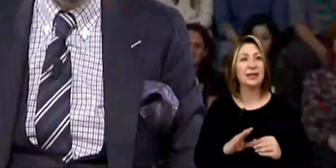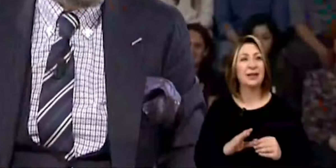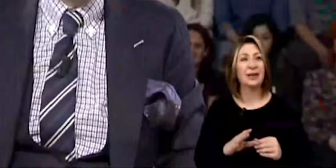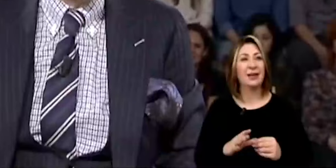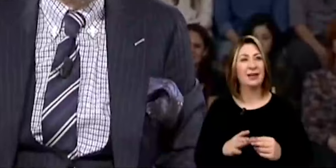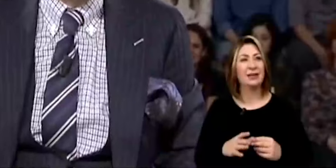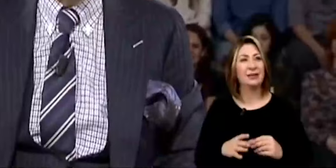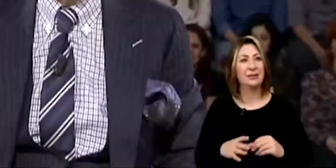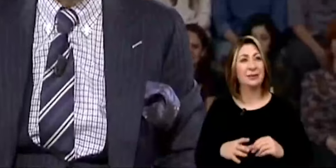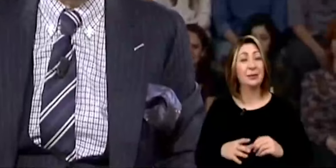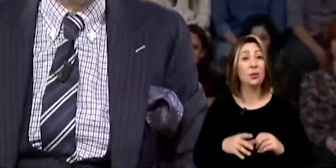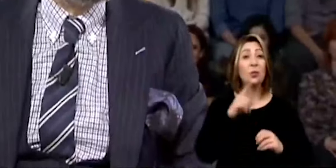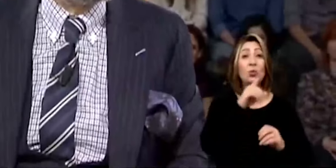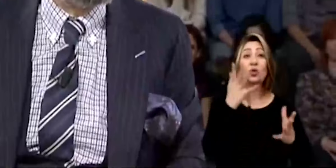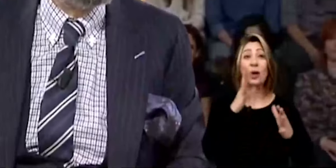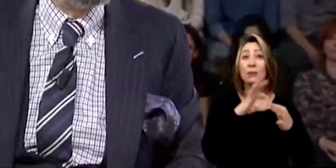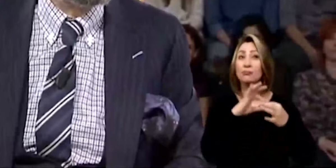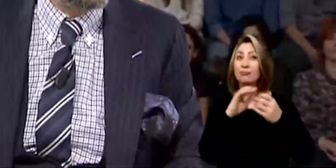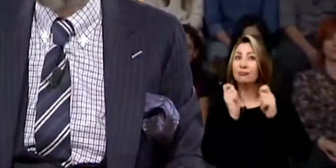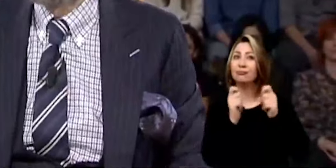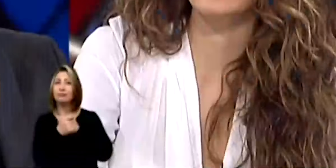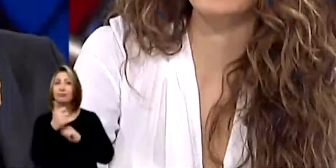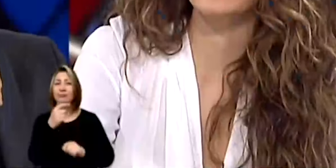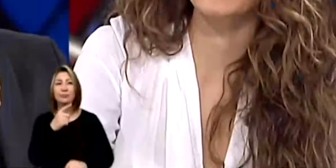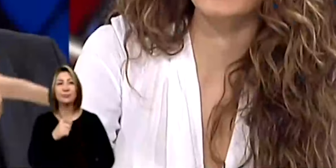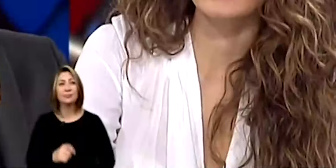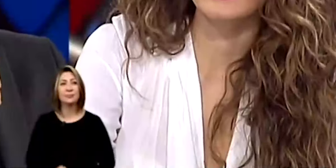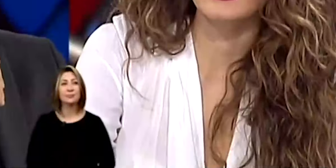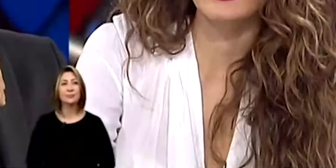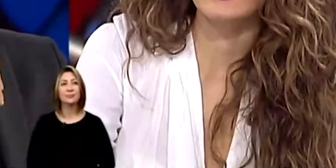melodisini versen aslında çünkü bu çok acayip bir şeye dönüştürebiliyor bu kız.